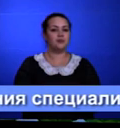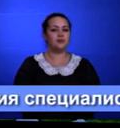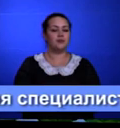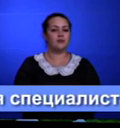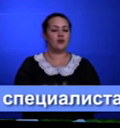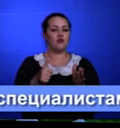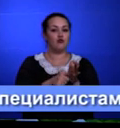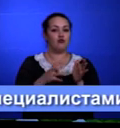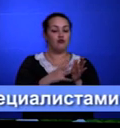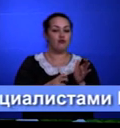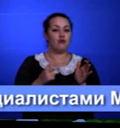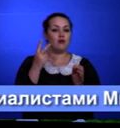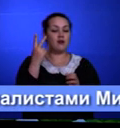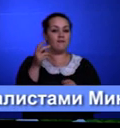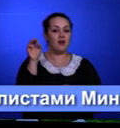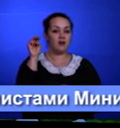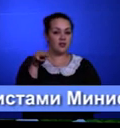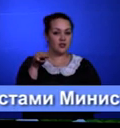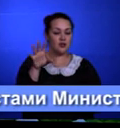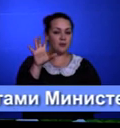692500 3